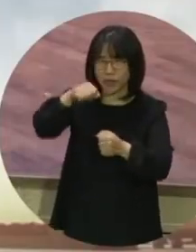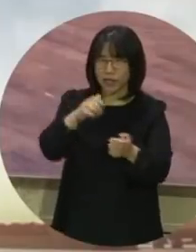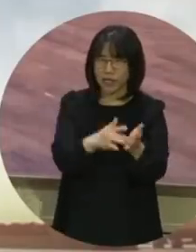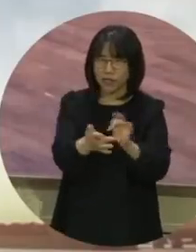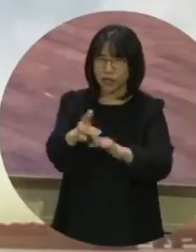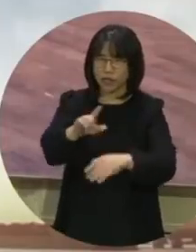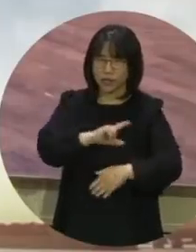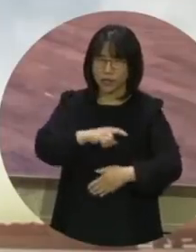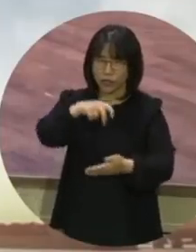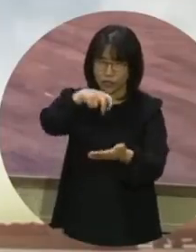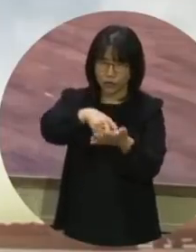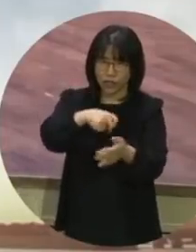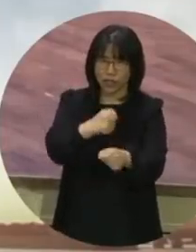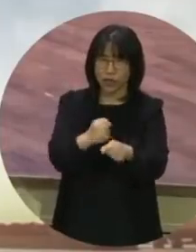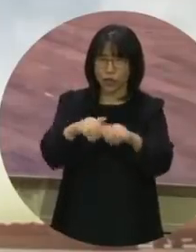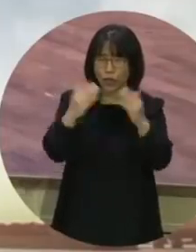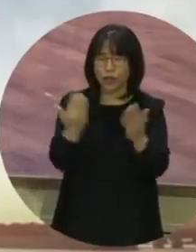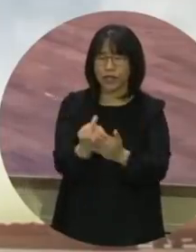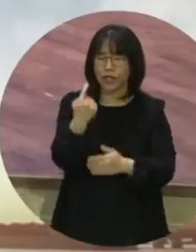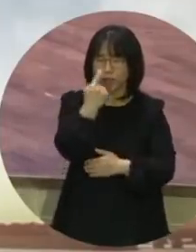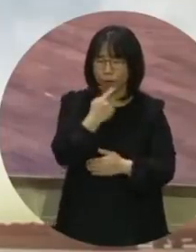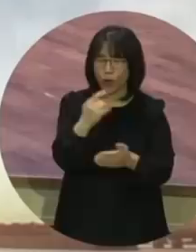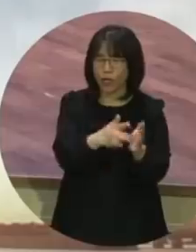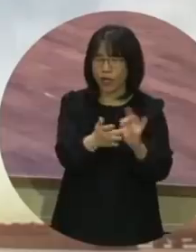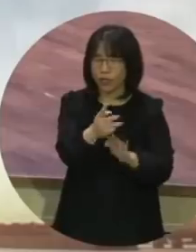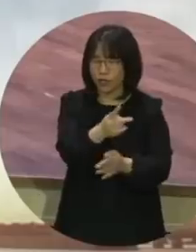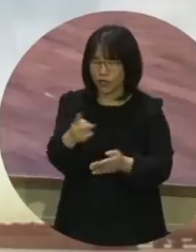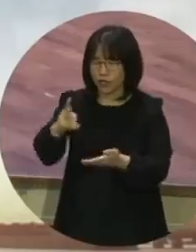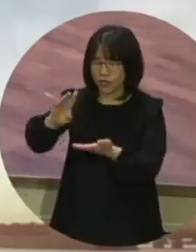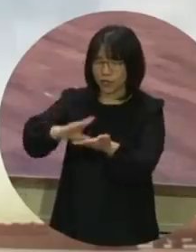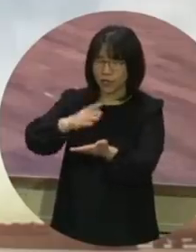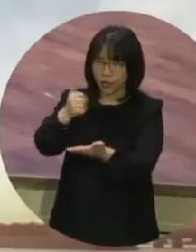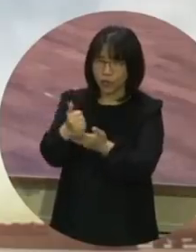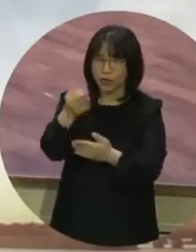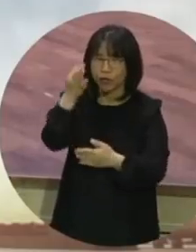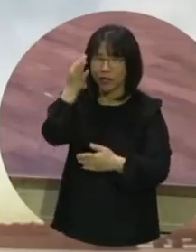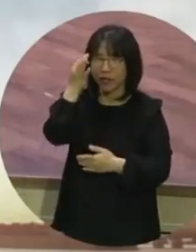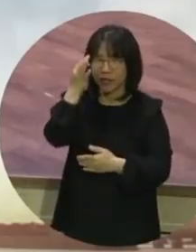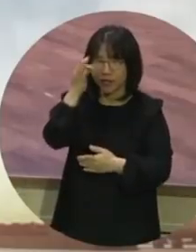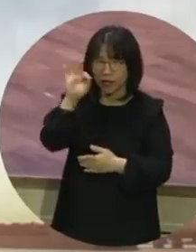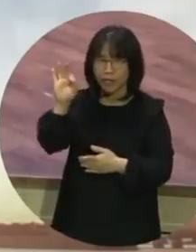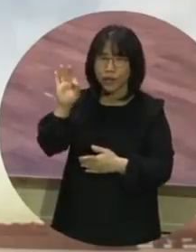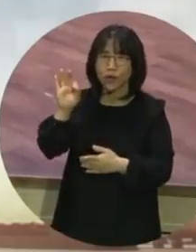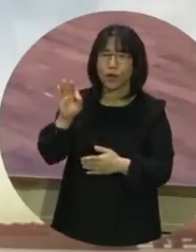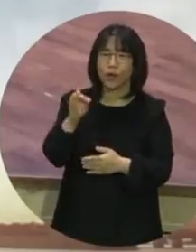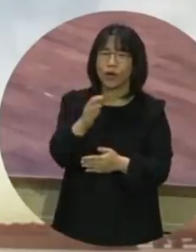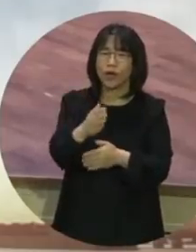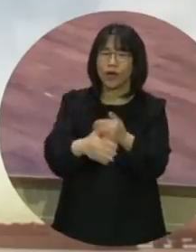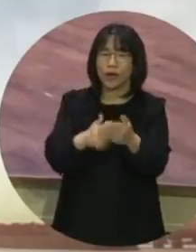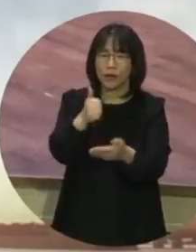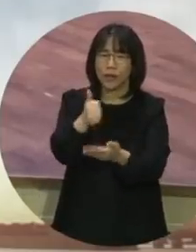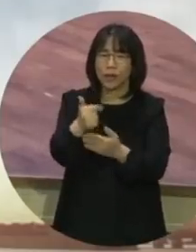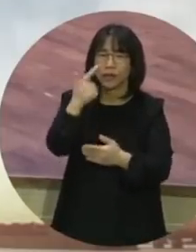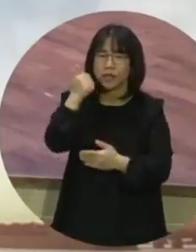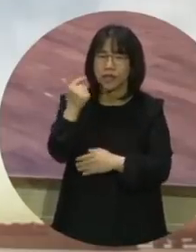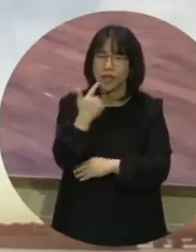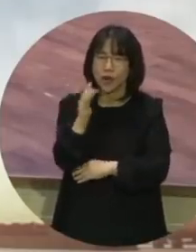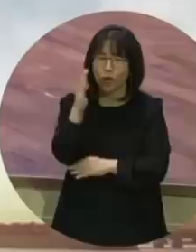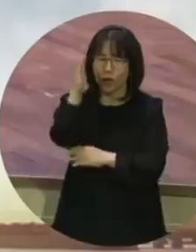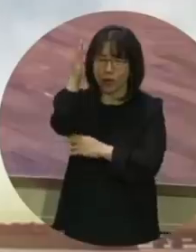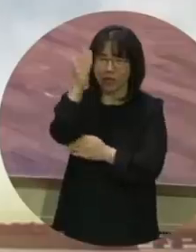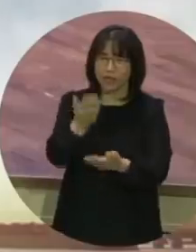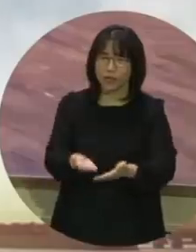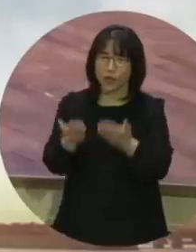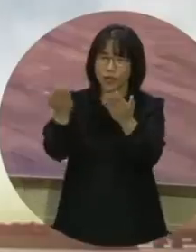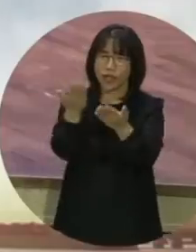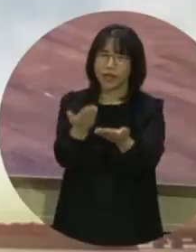이름에 꿇게 하시고 모든 입으로 예수 그리스도를 주라 하시나요 하나님 아버지께 영광을 돌리게